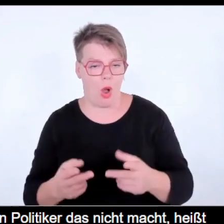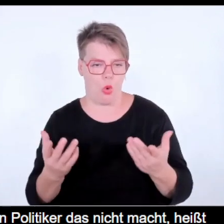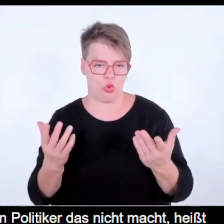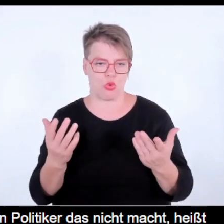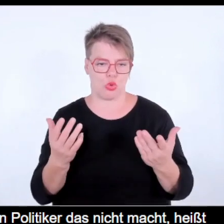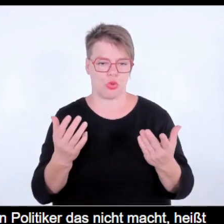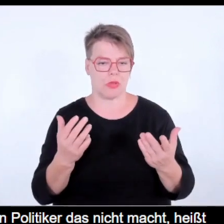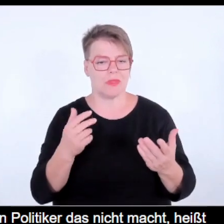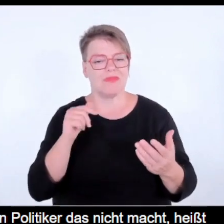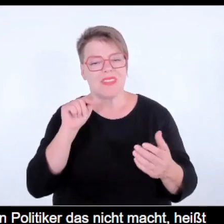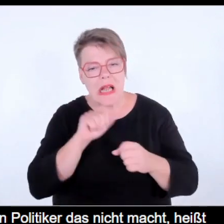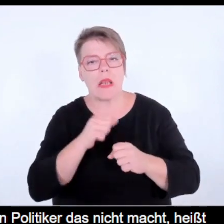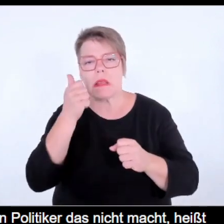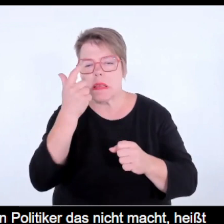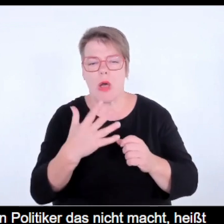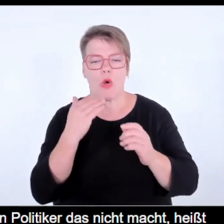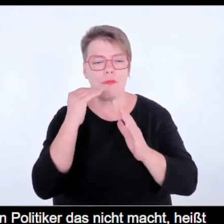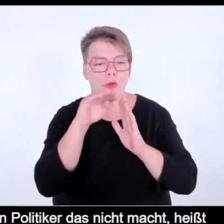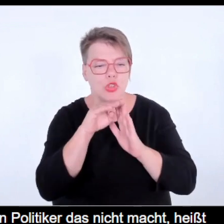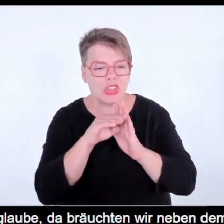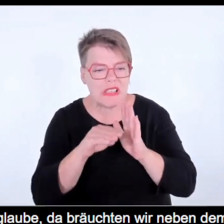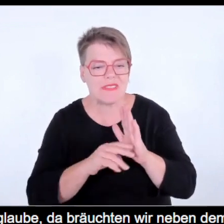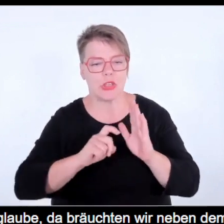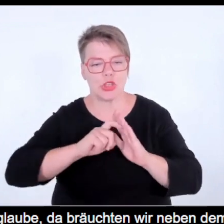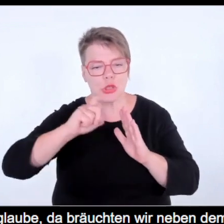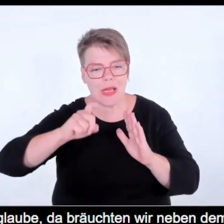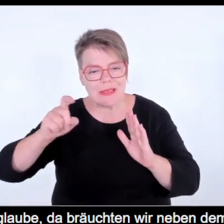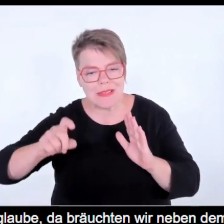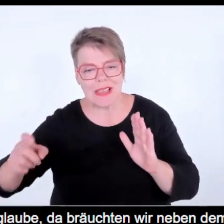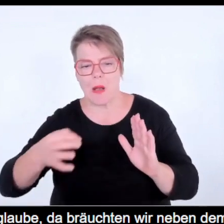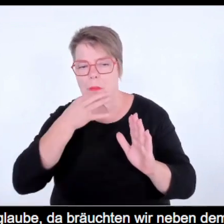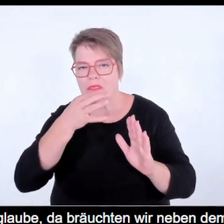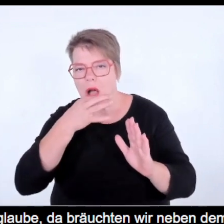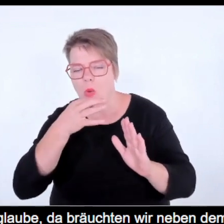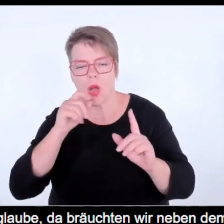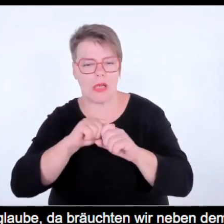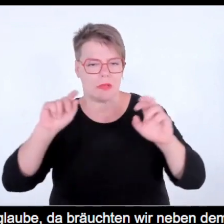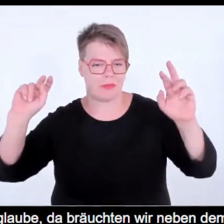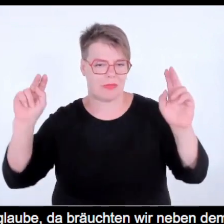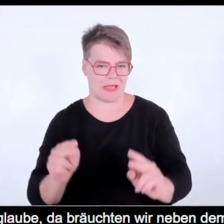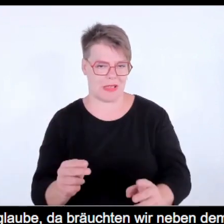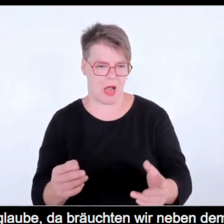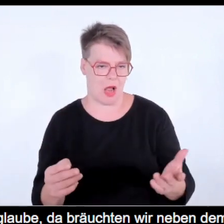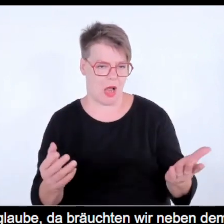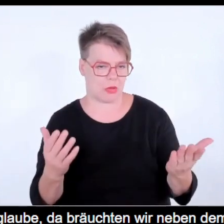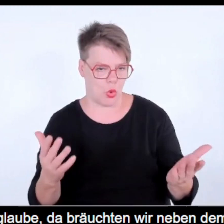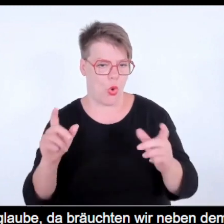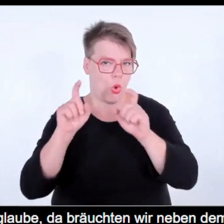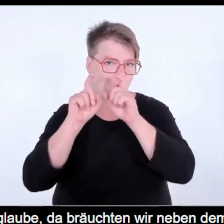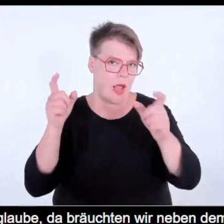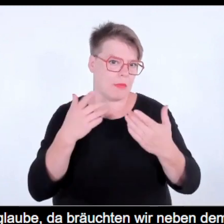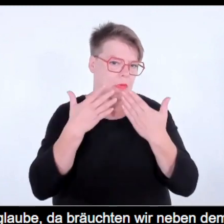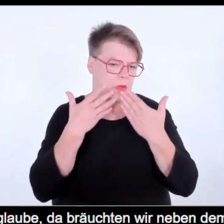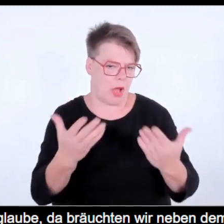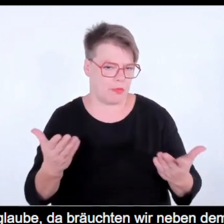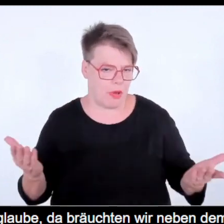Die einen sagen, wir müssen weniger Beamte haben. Die Wahrheit ist, die Beamten, die wir im Wesentlichen einstellen, werden in der Schule eingestellt, in der Polizei. Es werden eher